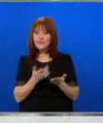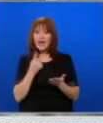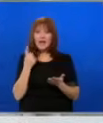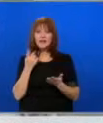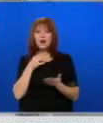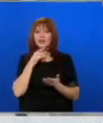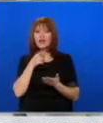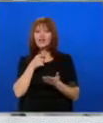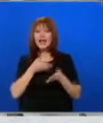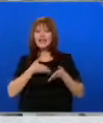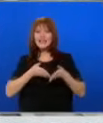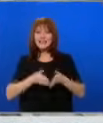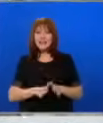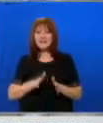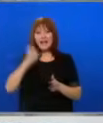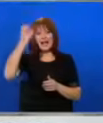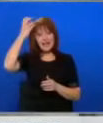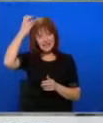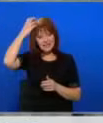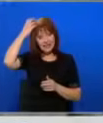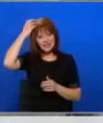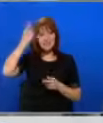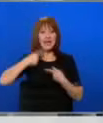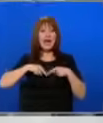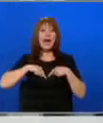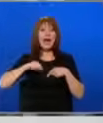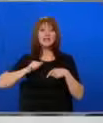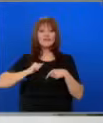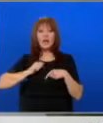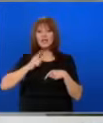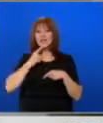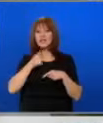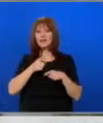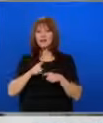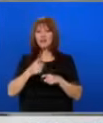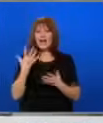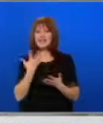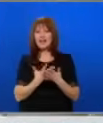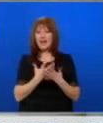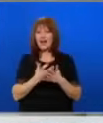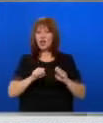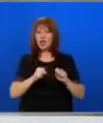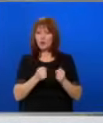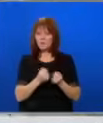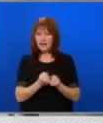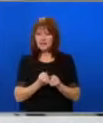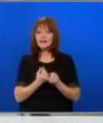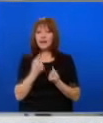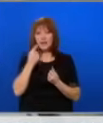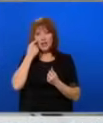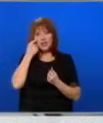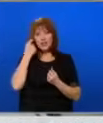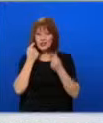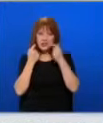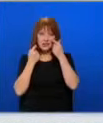легендите, той е бил син на царски адвокат и затова е бил репресиран след преврата на 9 септември. Ждребев разказва, че чертите на Бай Васил са изцяло